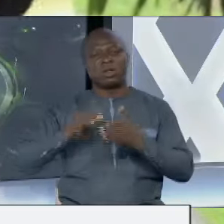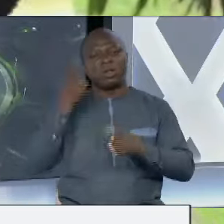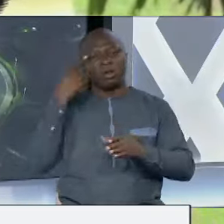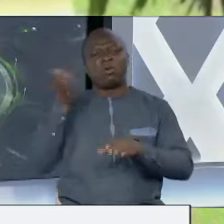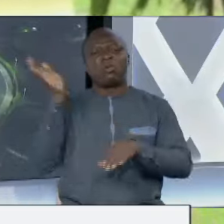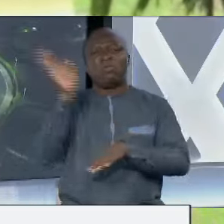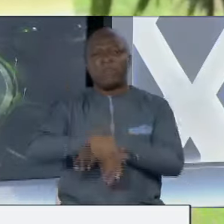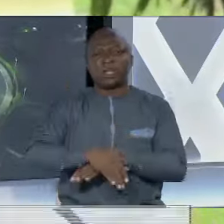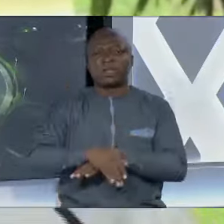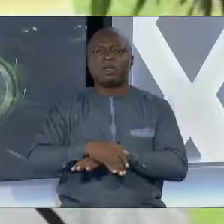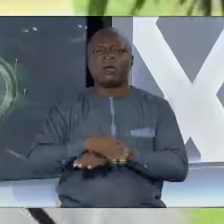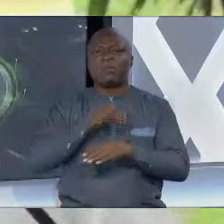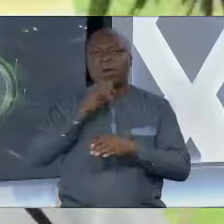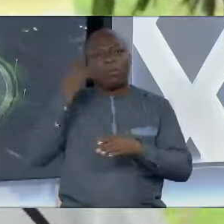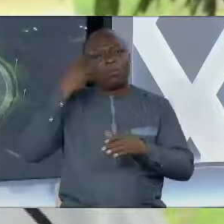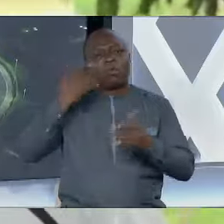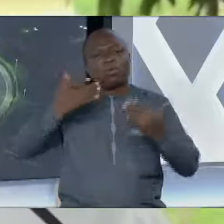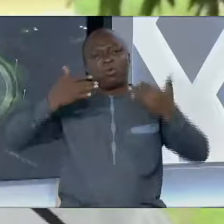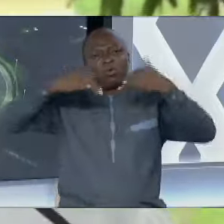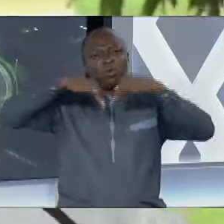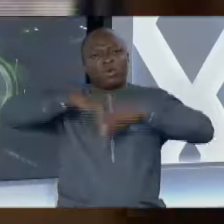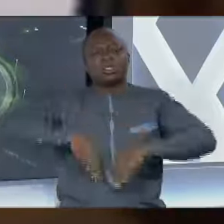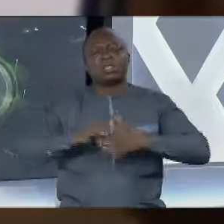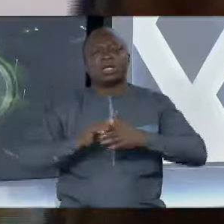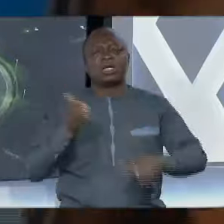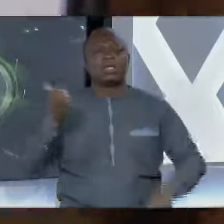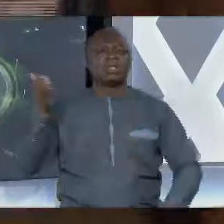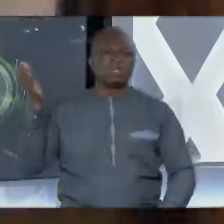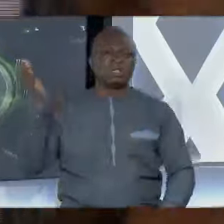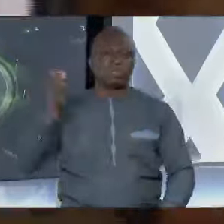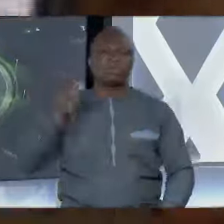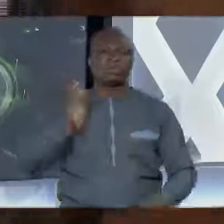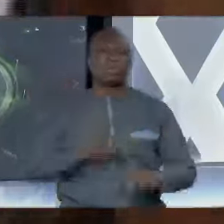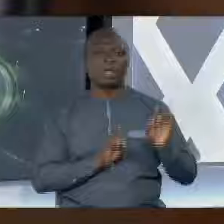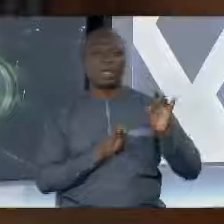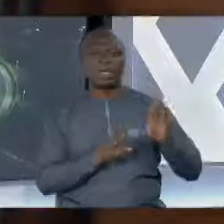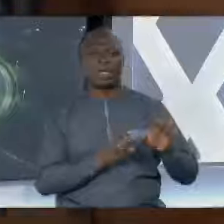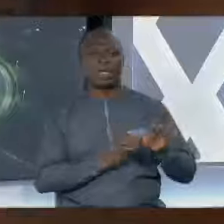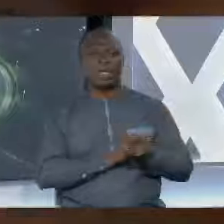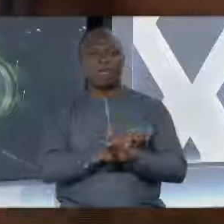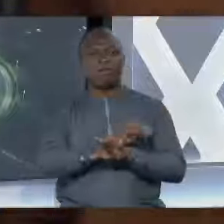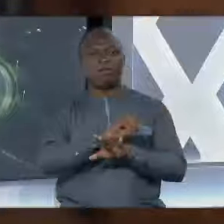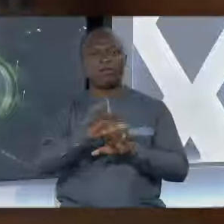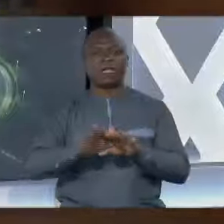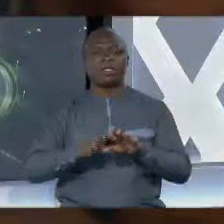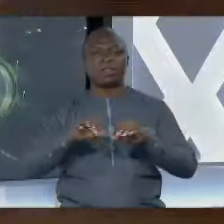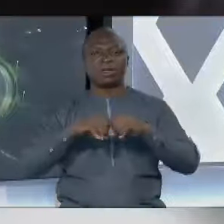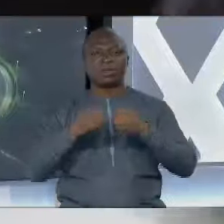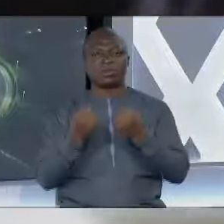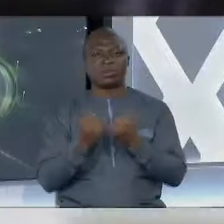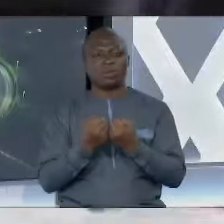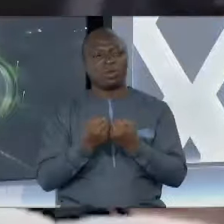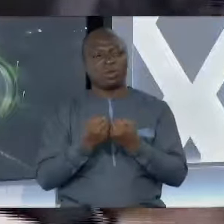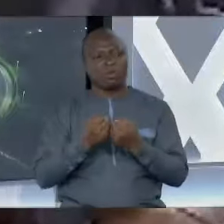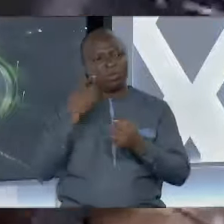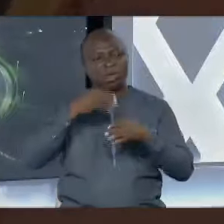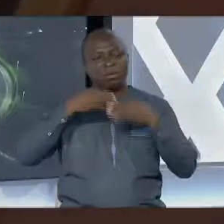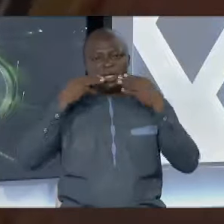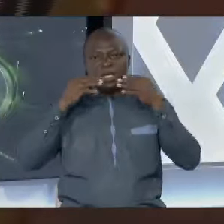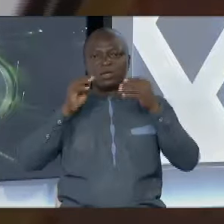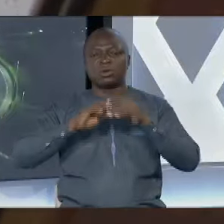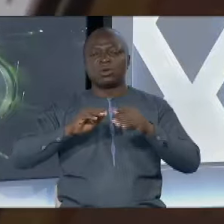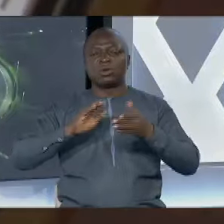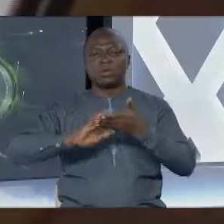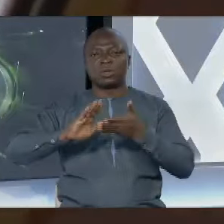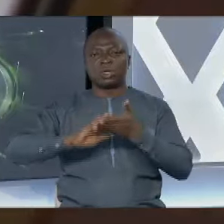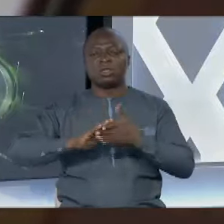ou pour noyer ces discours de haine. Envahir les réseaux sociaux pour plus d'actions ou de messages de tolérance,